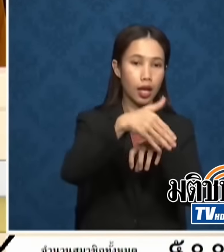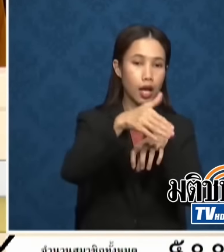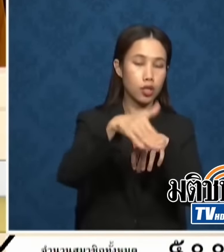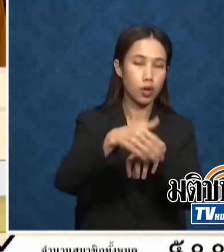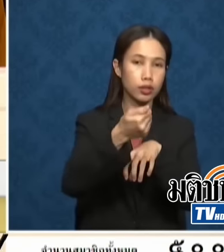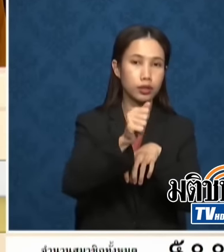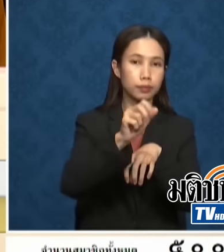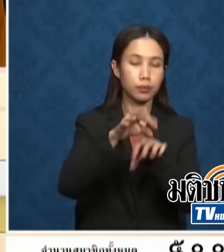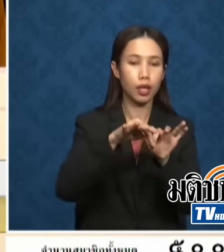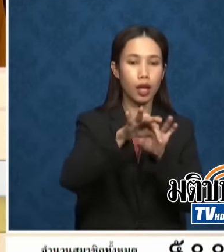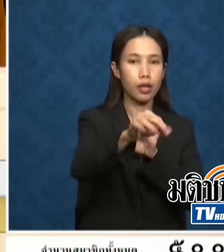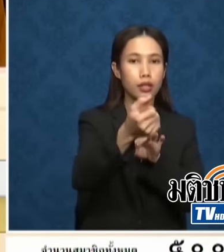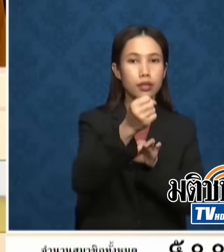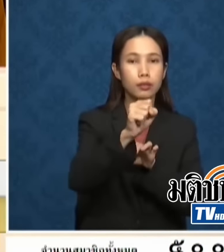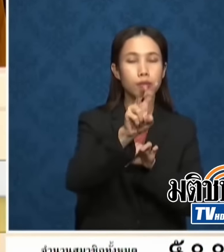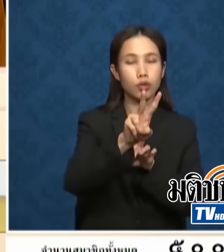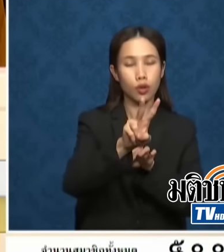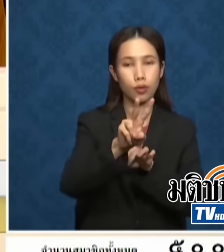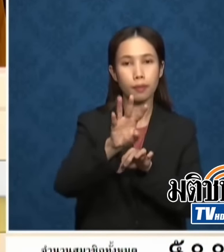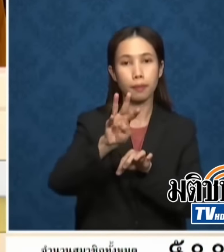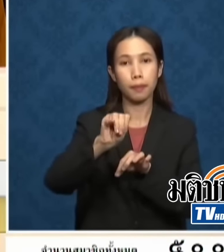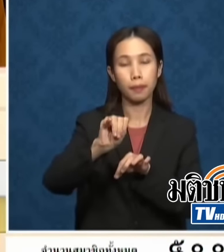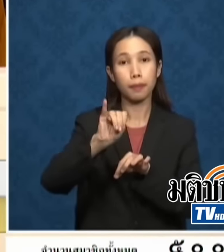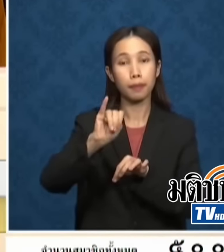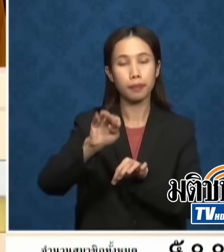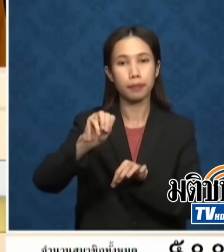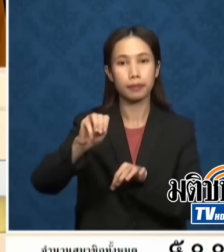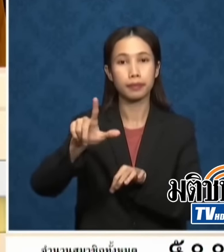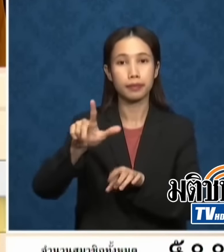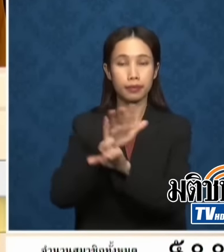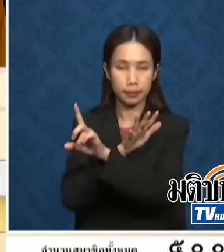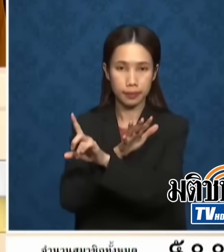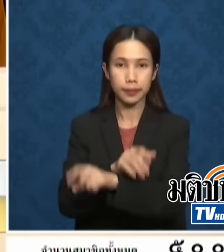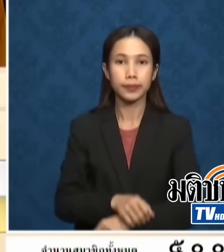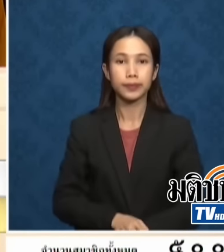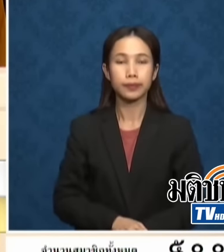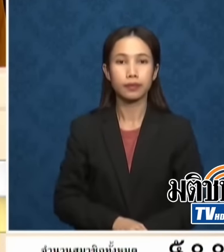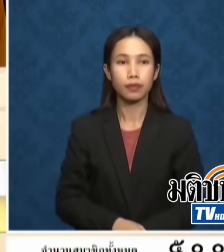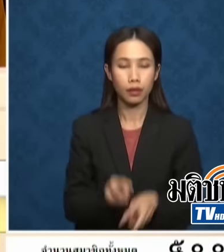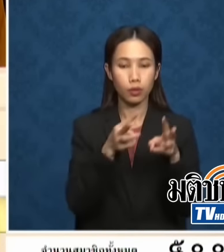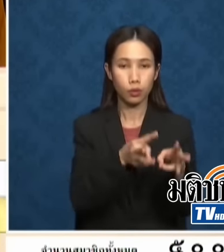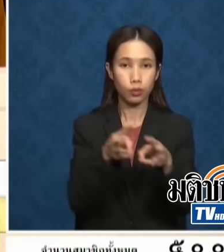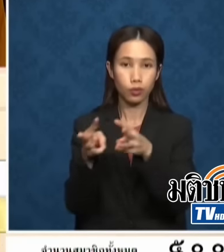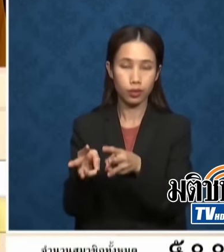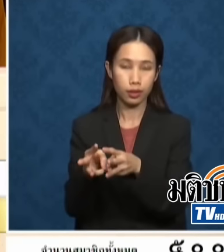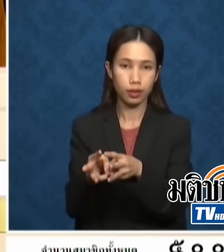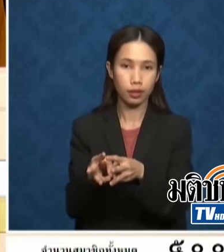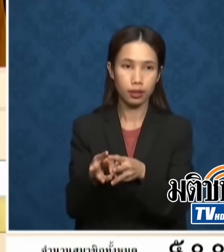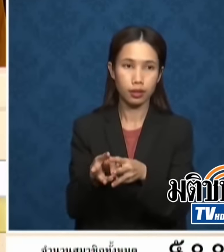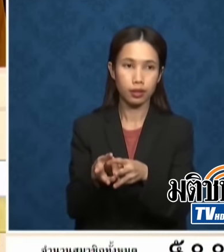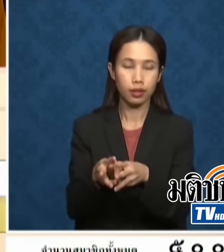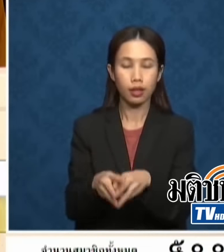ะเลนับจากแนวทะเลชายฝั่งตามหลักเกณฑ์วิธีเงื่อนไขและพื้น